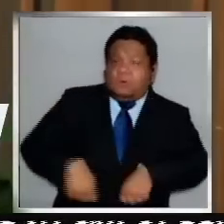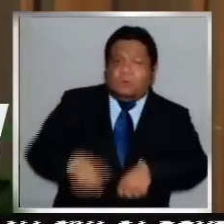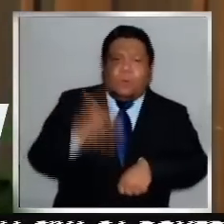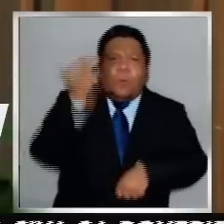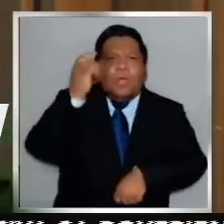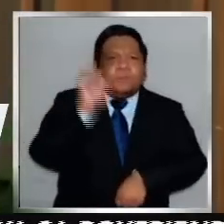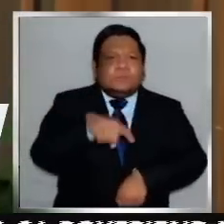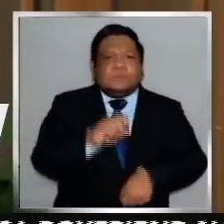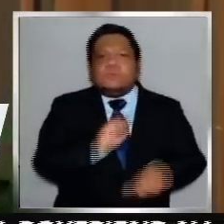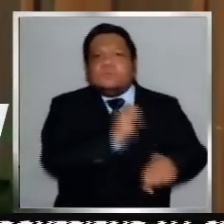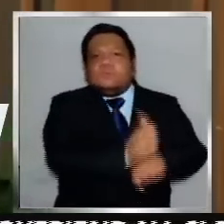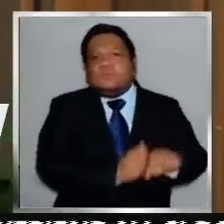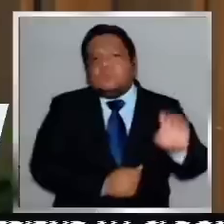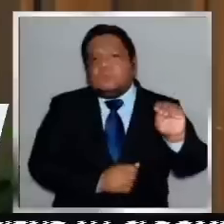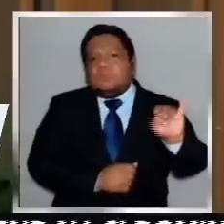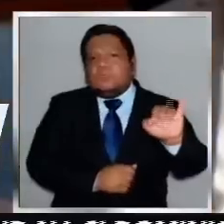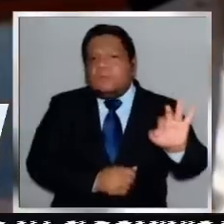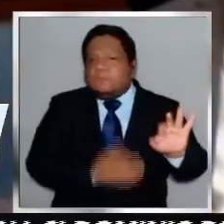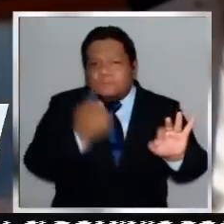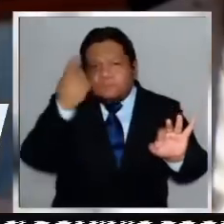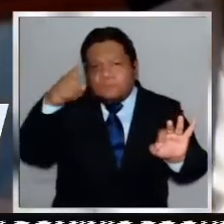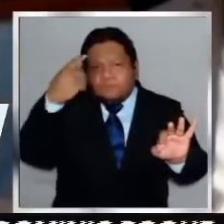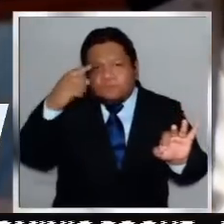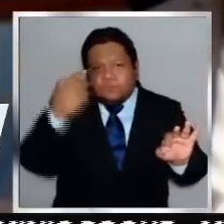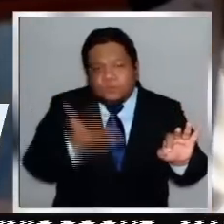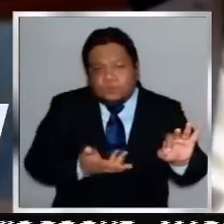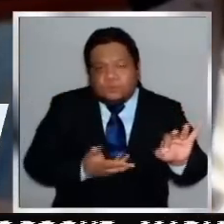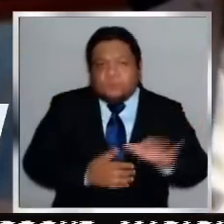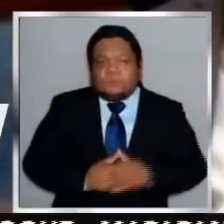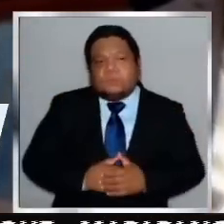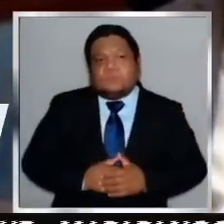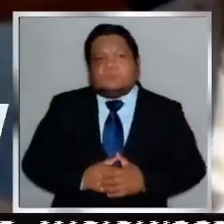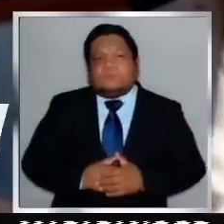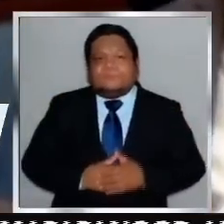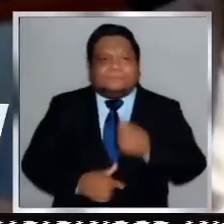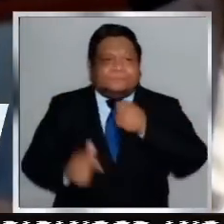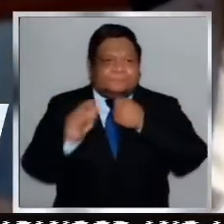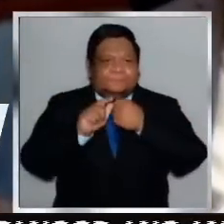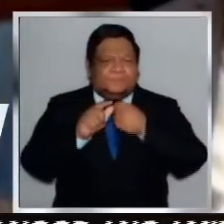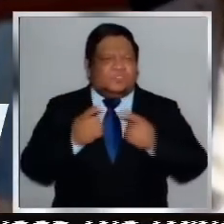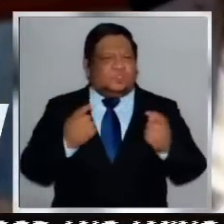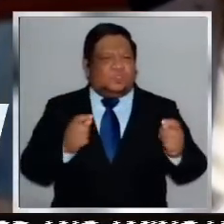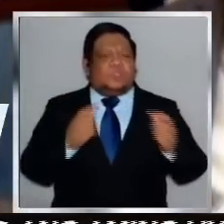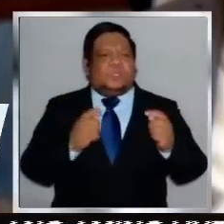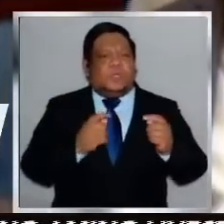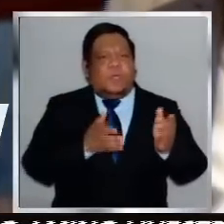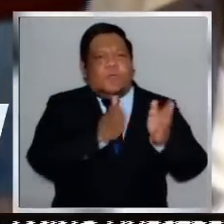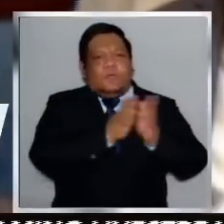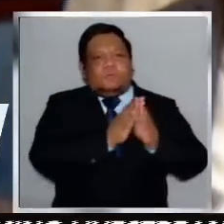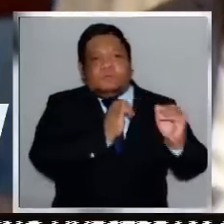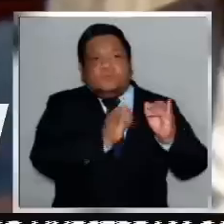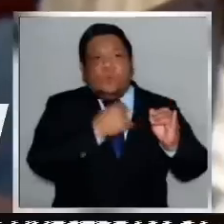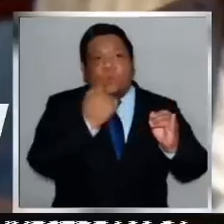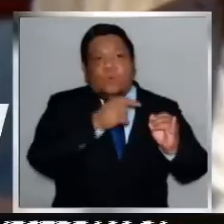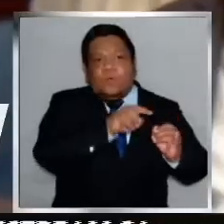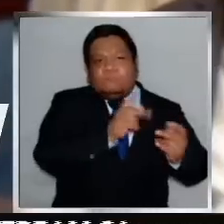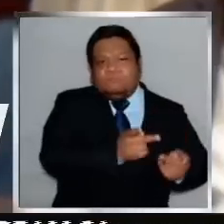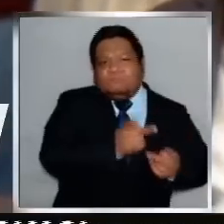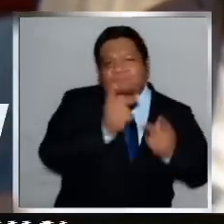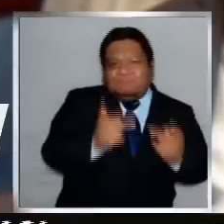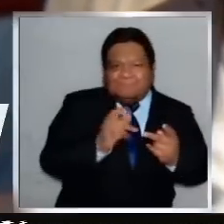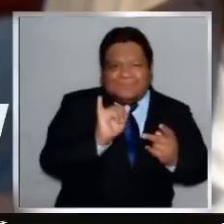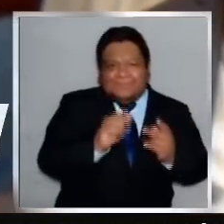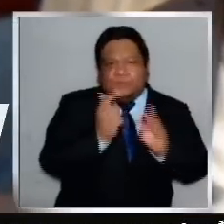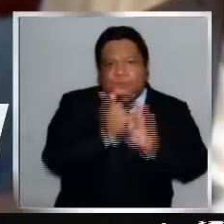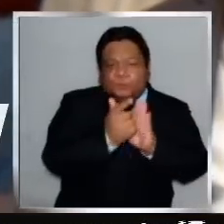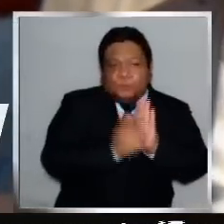ng isang Maharlika Investment Fund? Sinusubukan pa naming kunan ng pahayag ang isa sa mga proponent ng Maharlika Investment Fund na si Senator